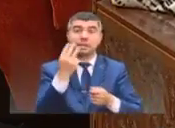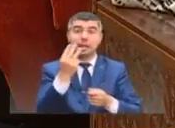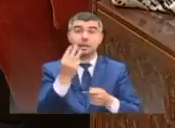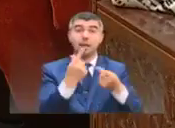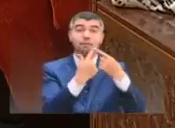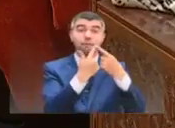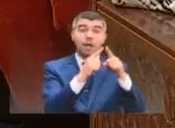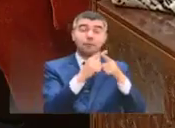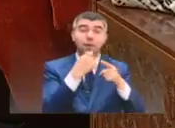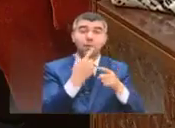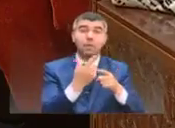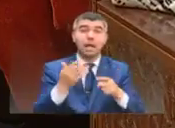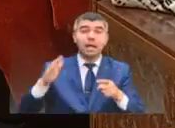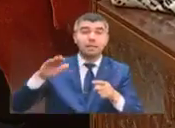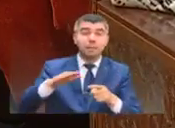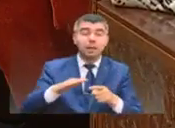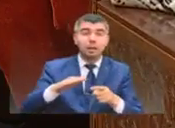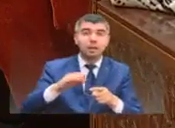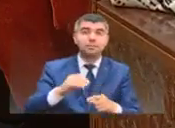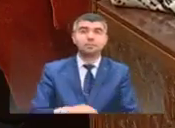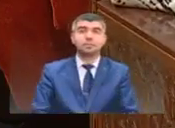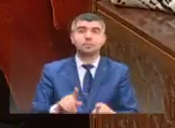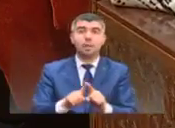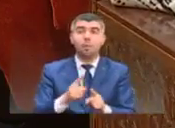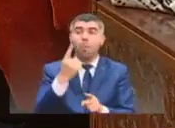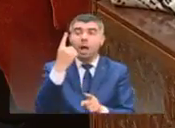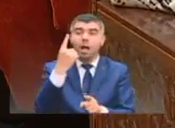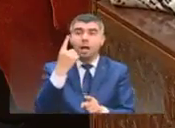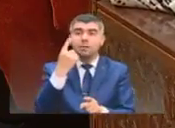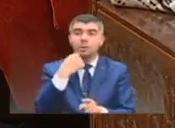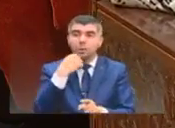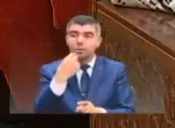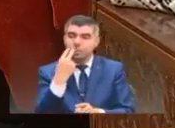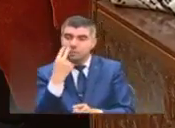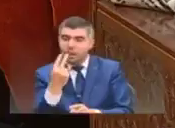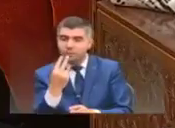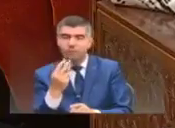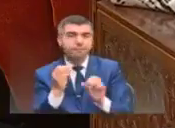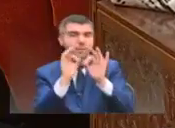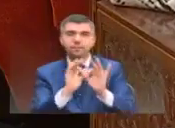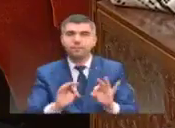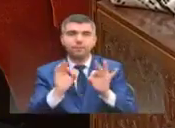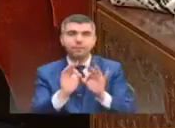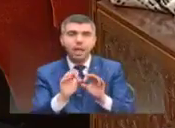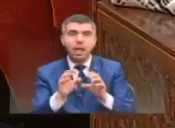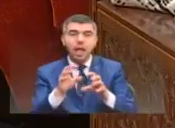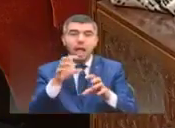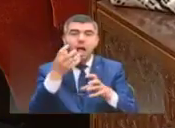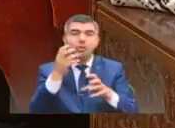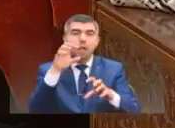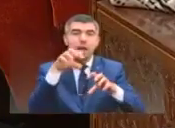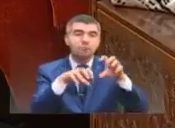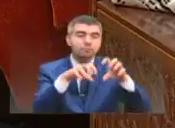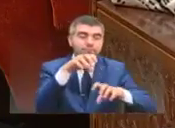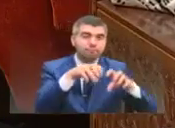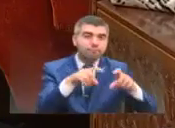في الاقليم ازيلال. عجبكم ان سولاكس، واحد الموقع واحد اللي هو غير صالح، طبيعه الجيولوجيه ديالو لا تستحمل ان يبنى فوق ان